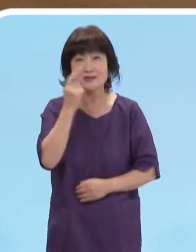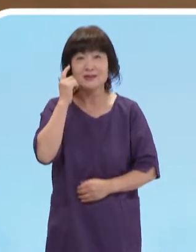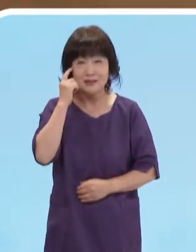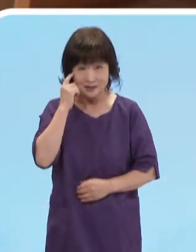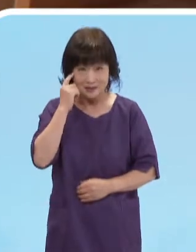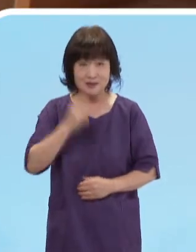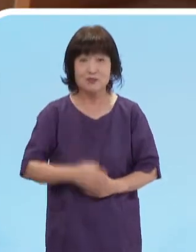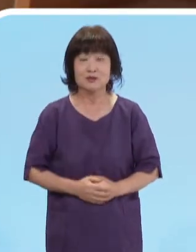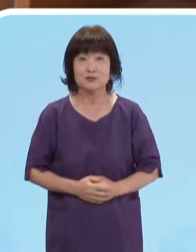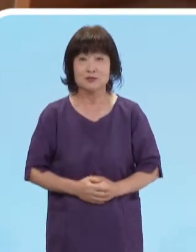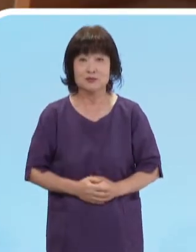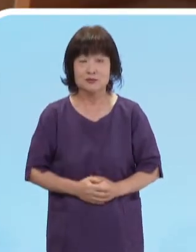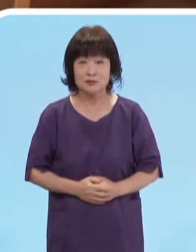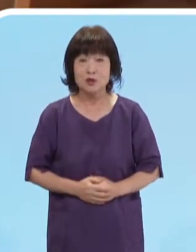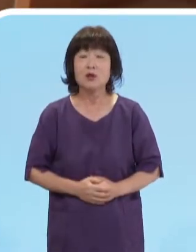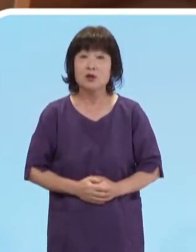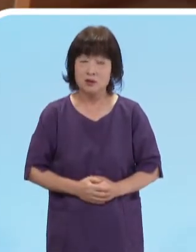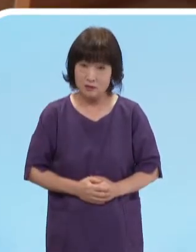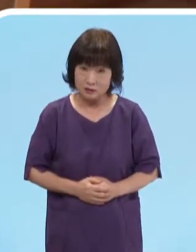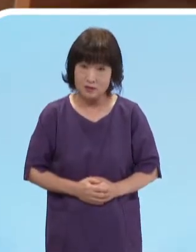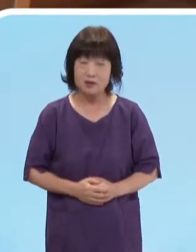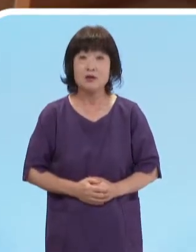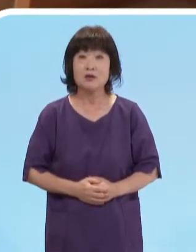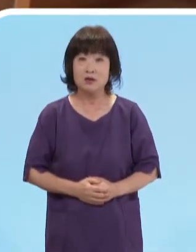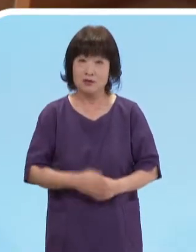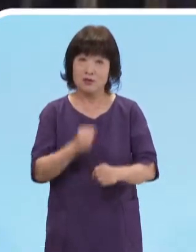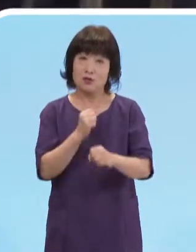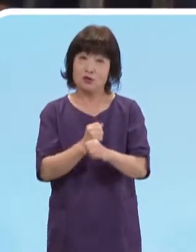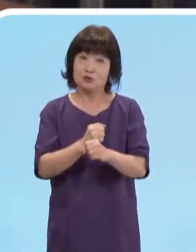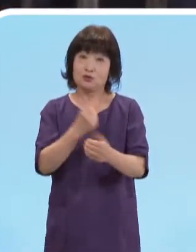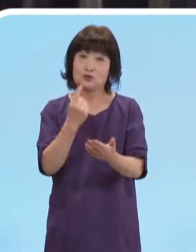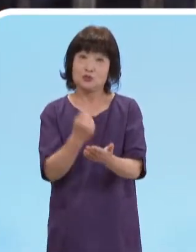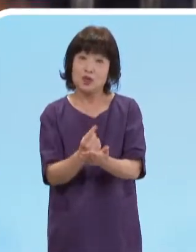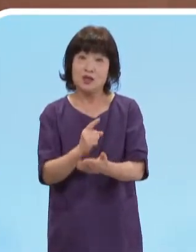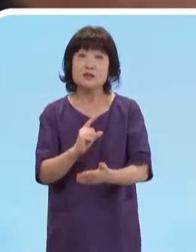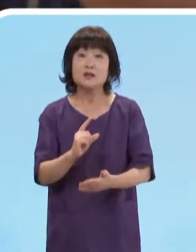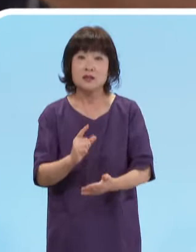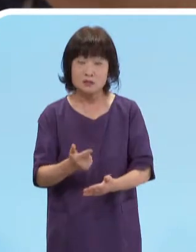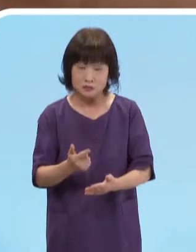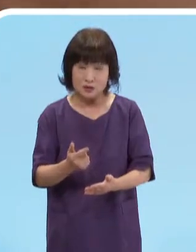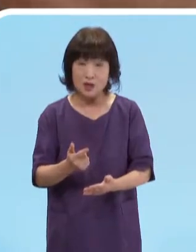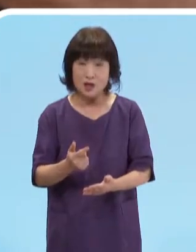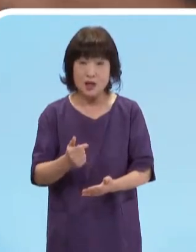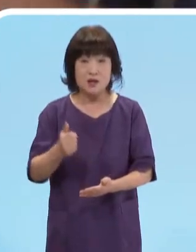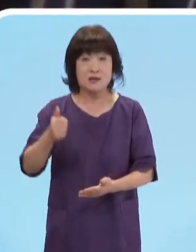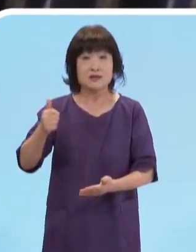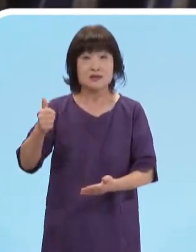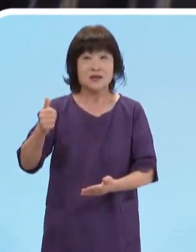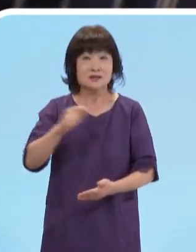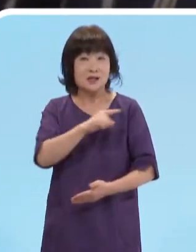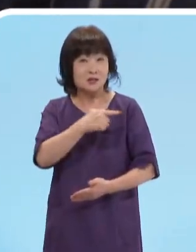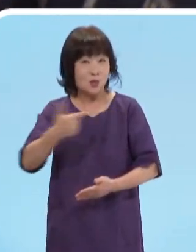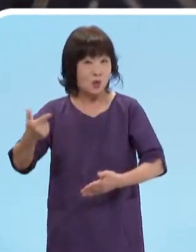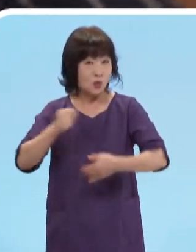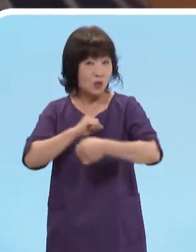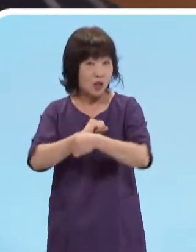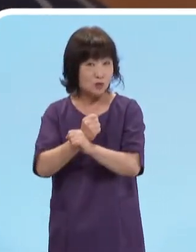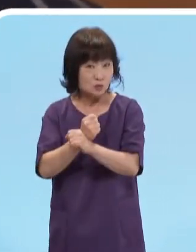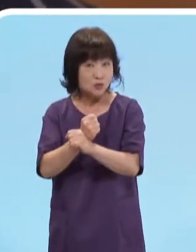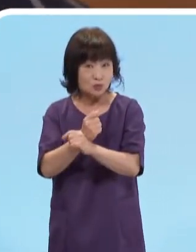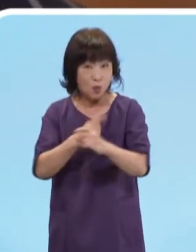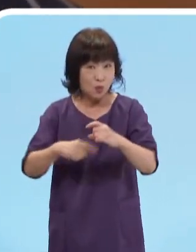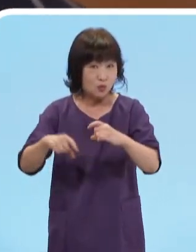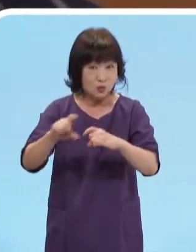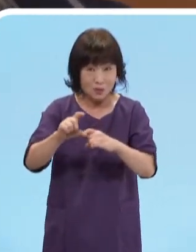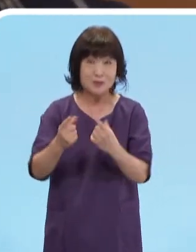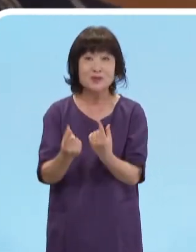ますね。 ただ単に作るのではなく、白石さんの構想やアレンジが加わって出来上がるんです